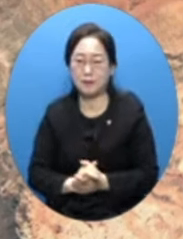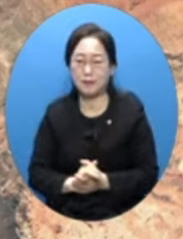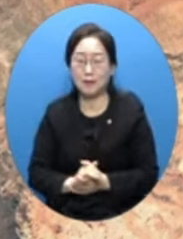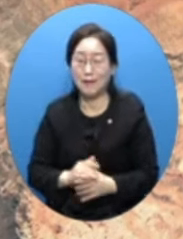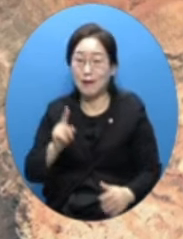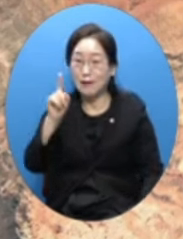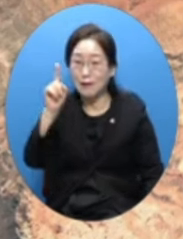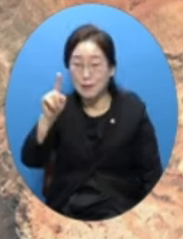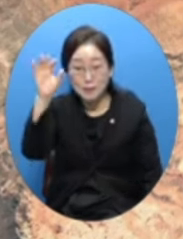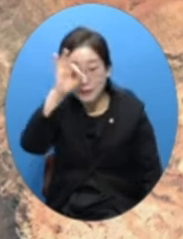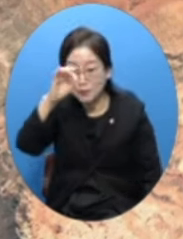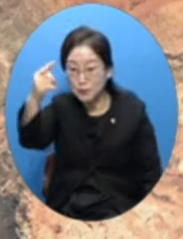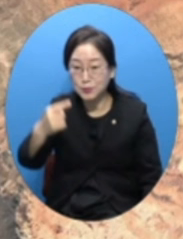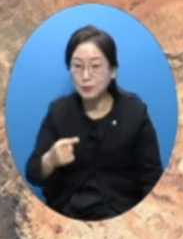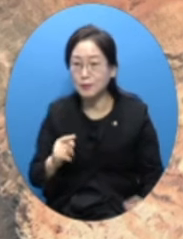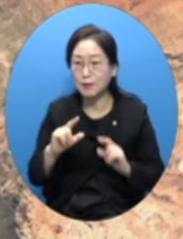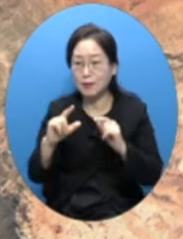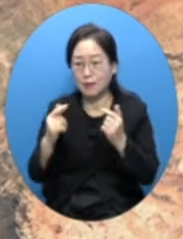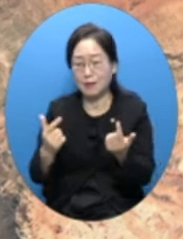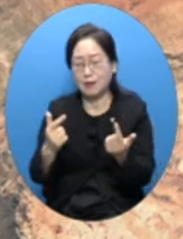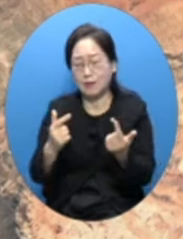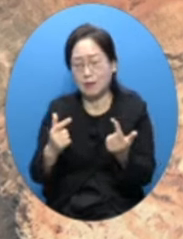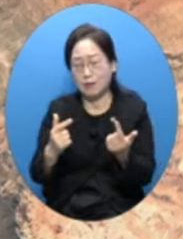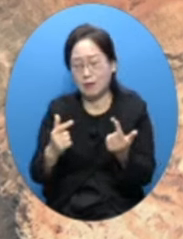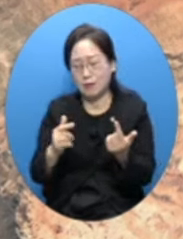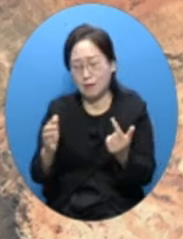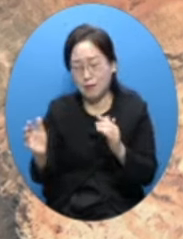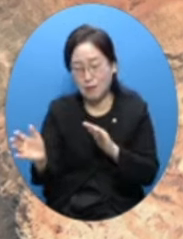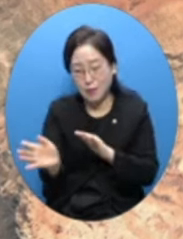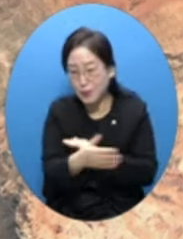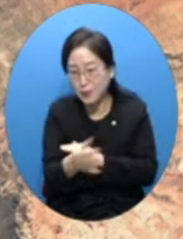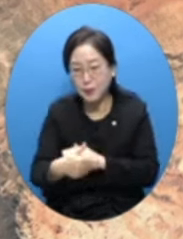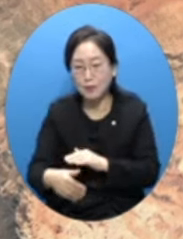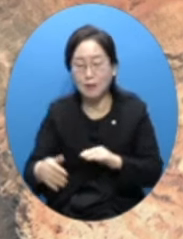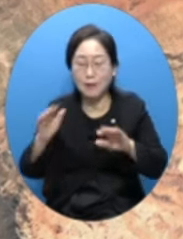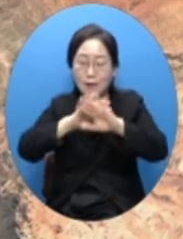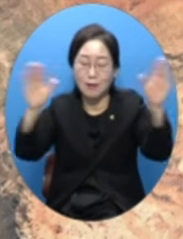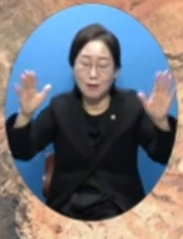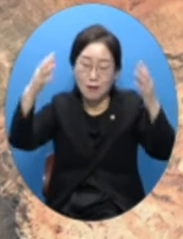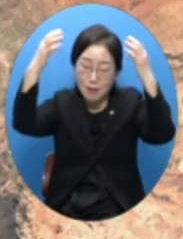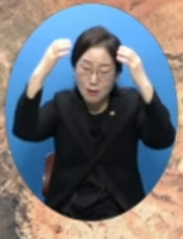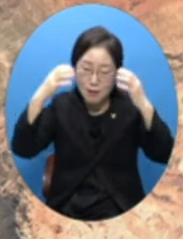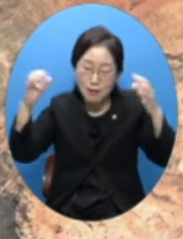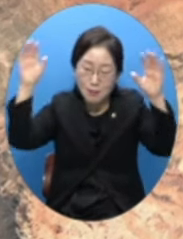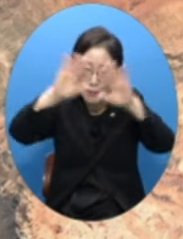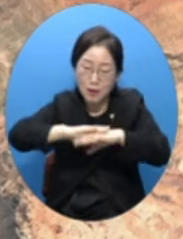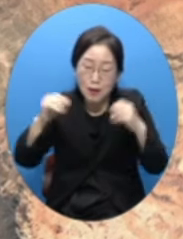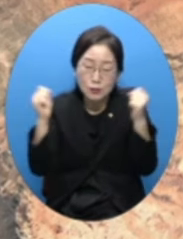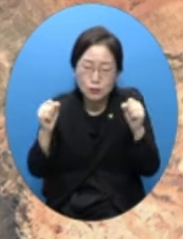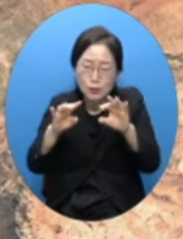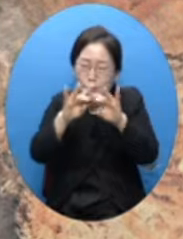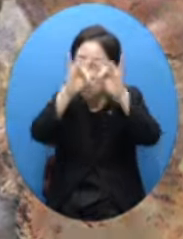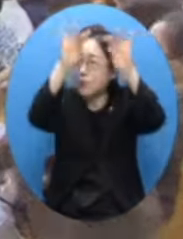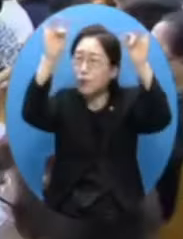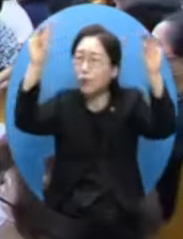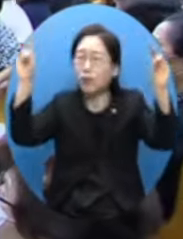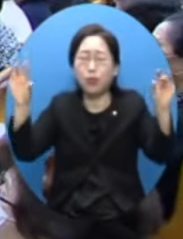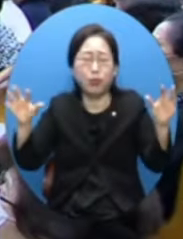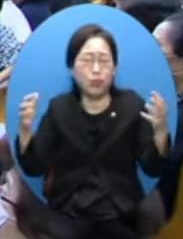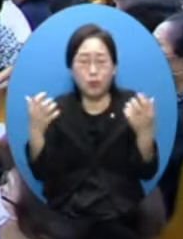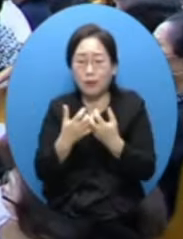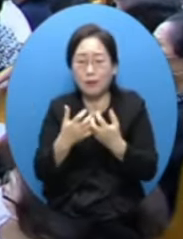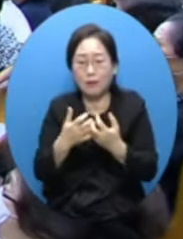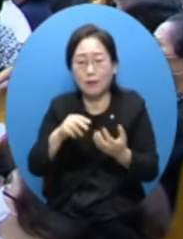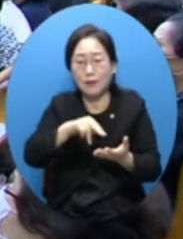아무도 찾아오지 않는 그 적막한 광야에서 낮에는 덥고 밤에는 춥고 먼지만 일어나는 그곳에서 외롭고